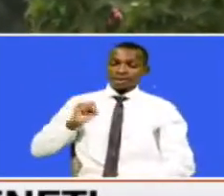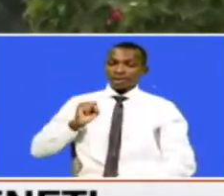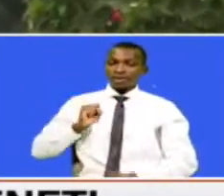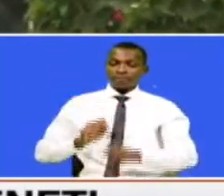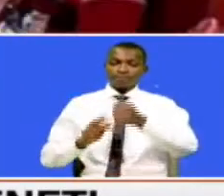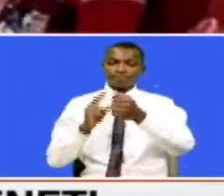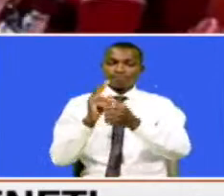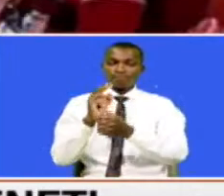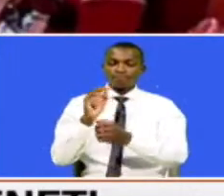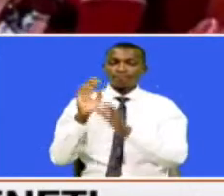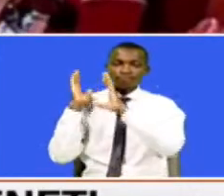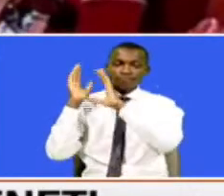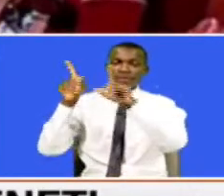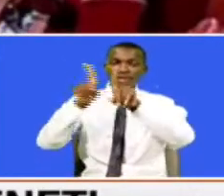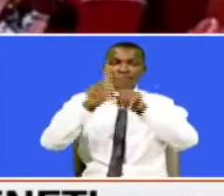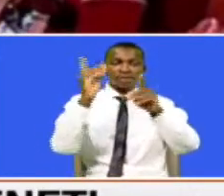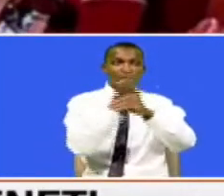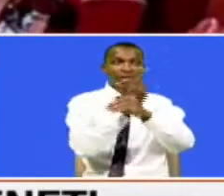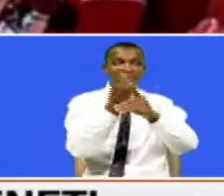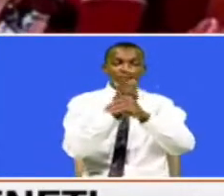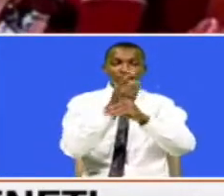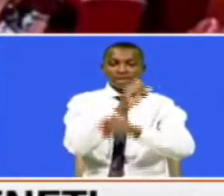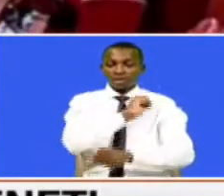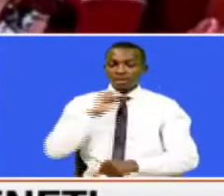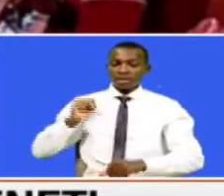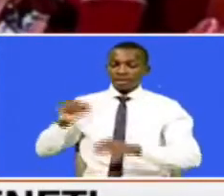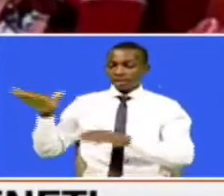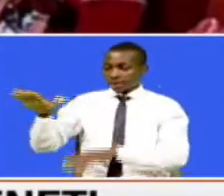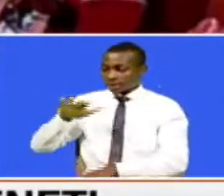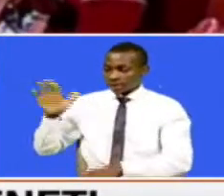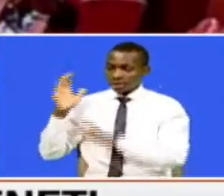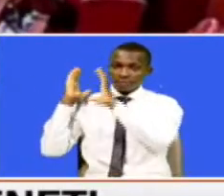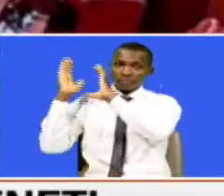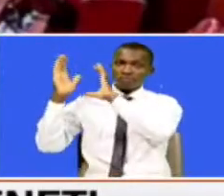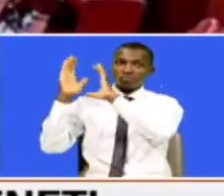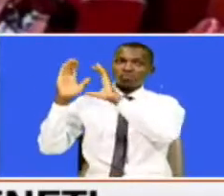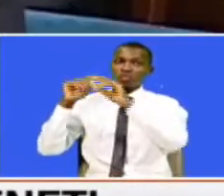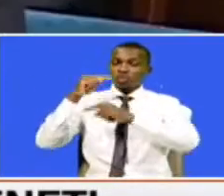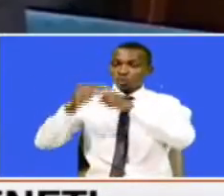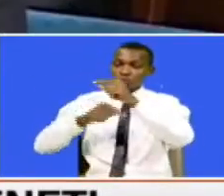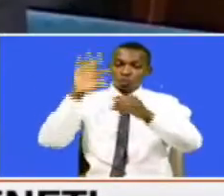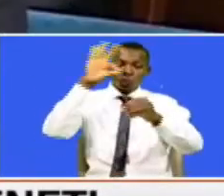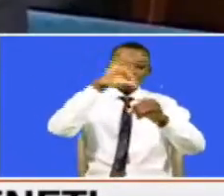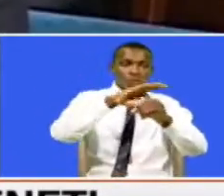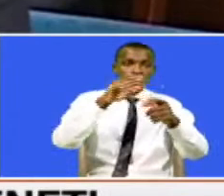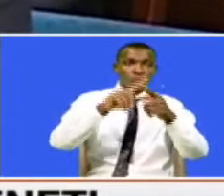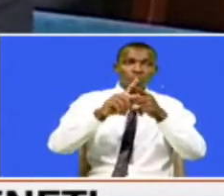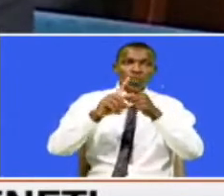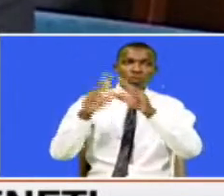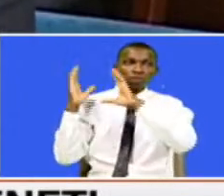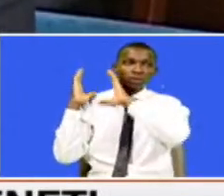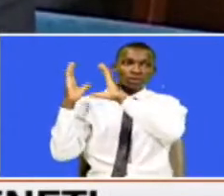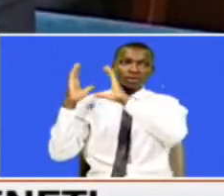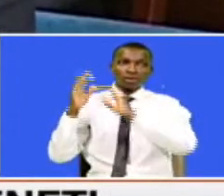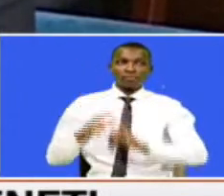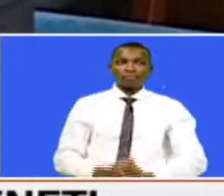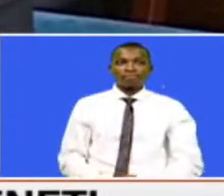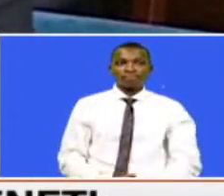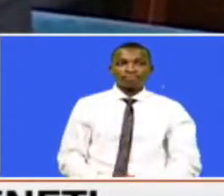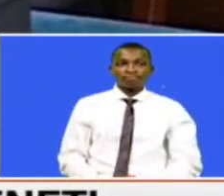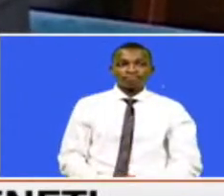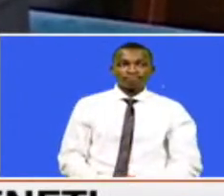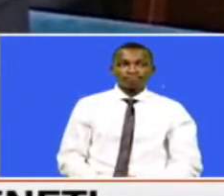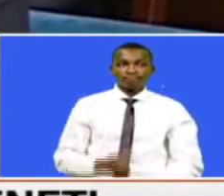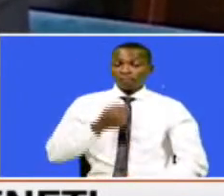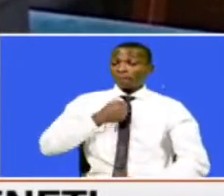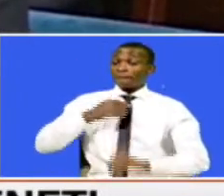Vihiga Ukio Mtata, na baadhi ya maseneta wa eneo la Pwani wakimpigia Kingi kura. I remained behind